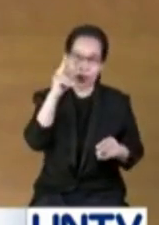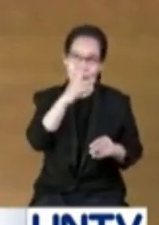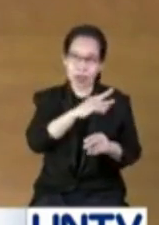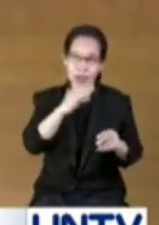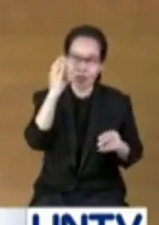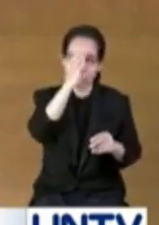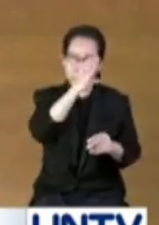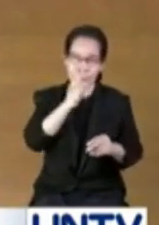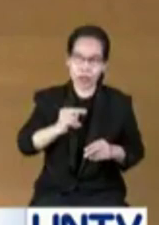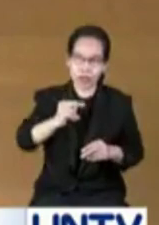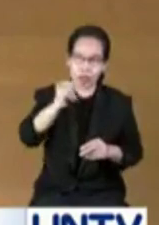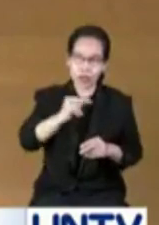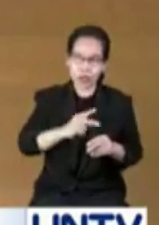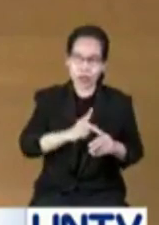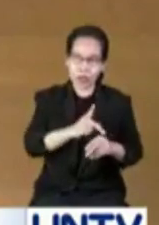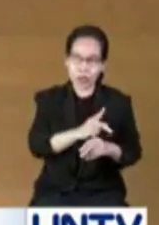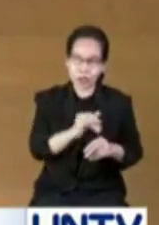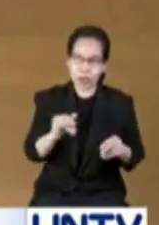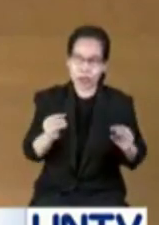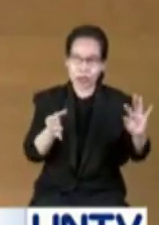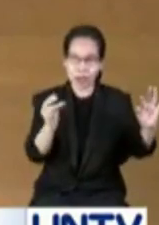Panay interconnections.